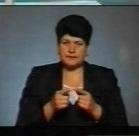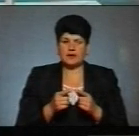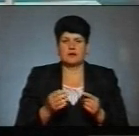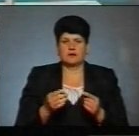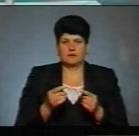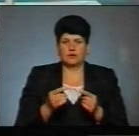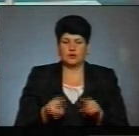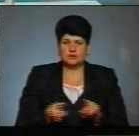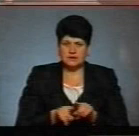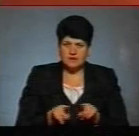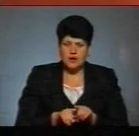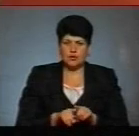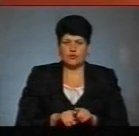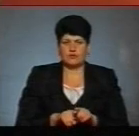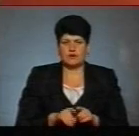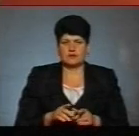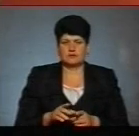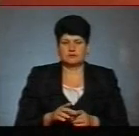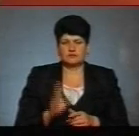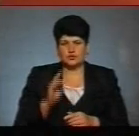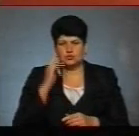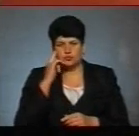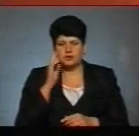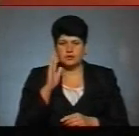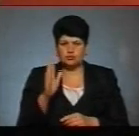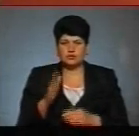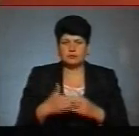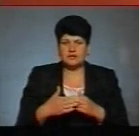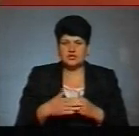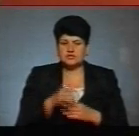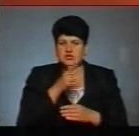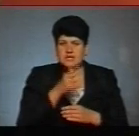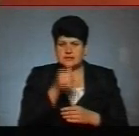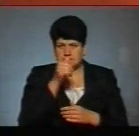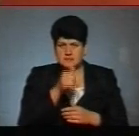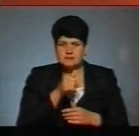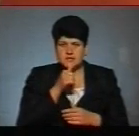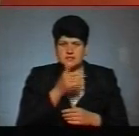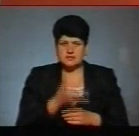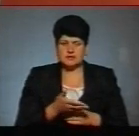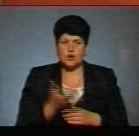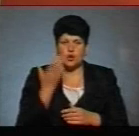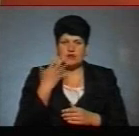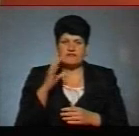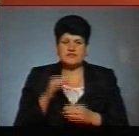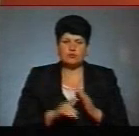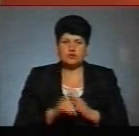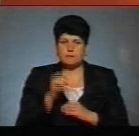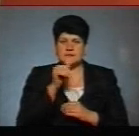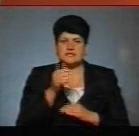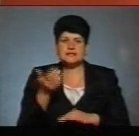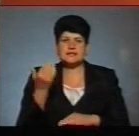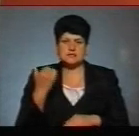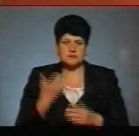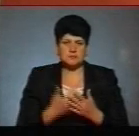уявлення того, що очікує Тернопільщину найближчі місяці із тим, що є зараз? Тобто, коли все починалося місяць назад